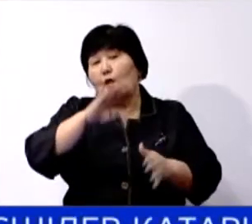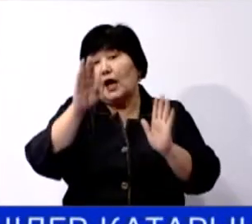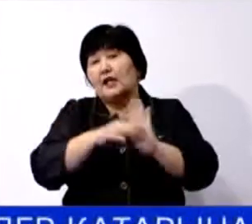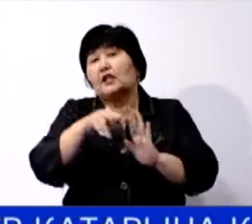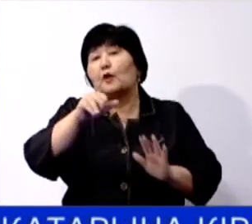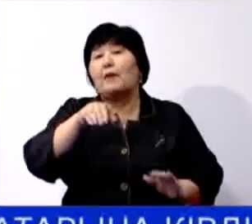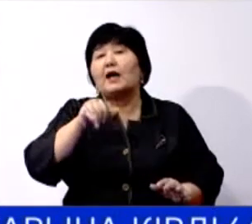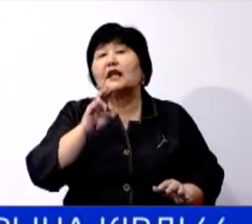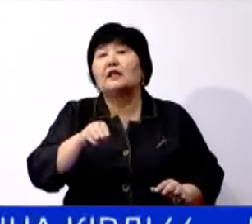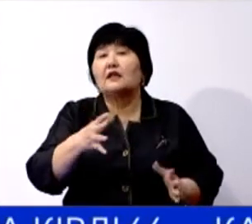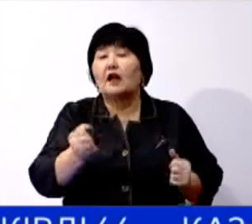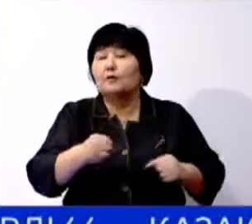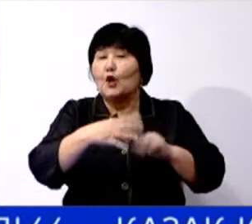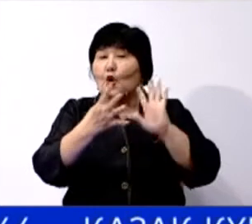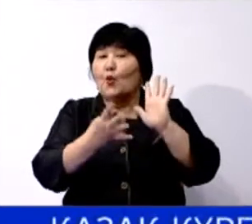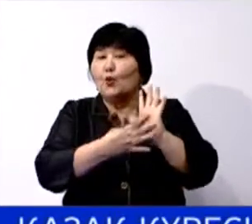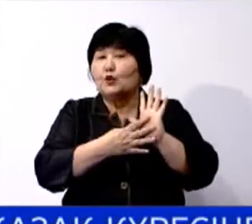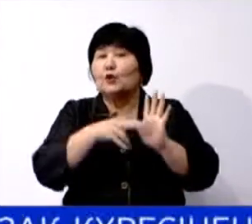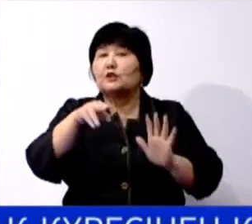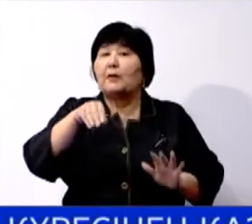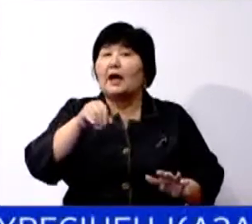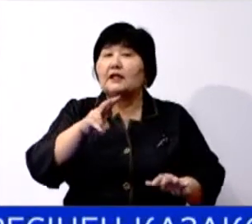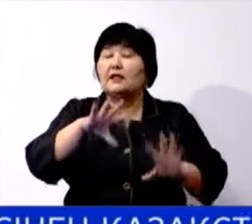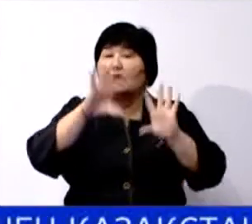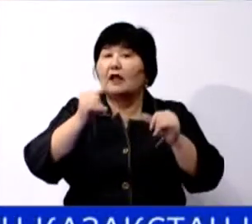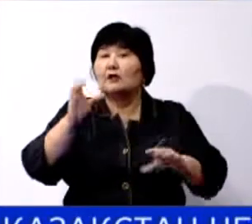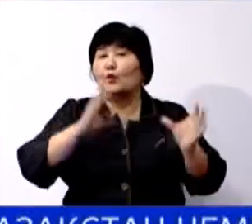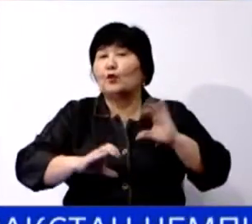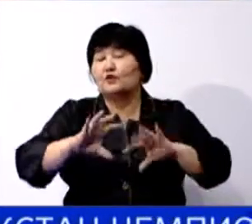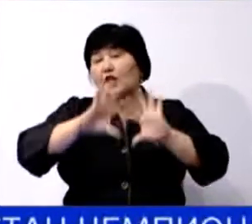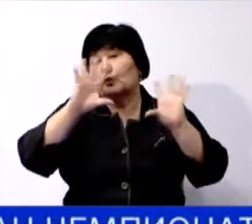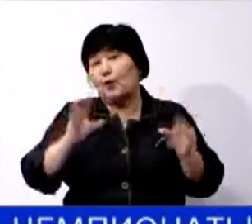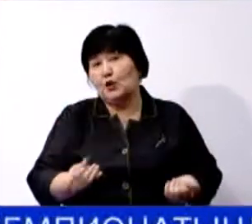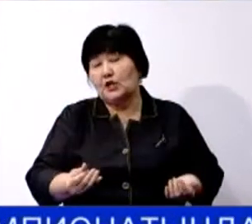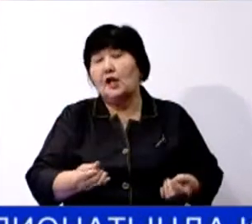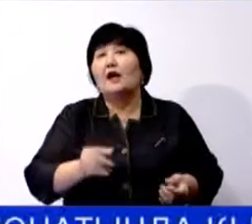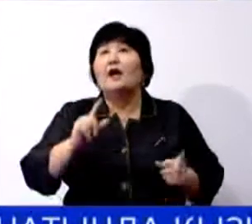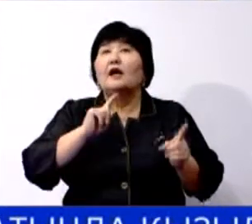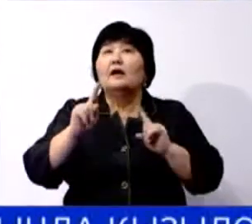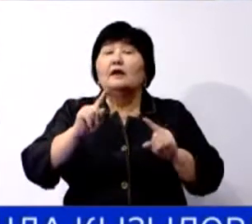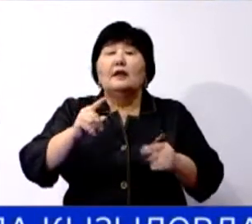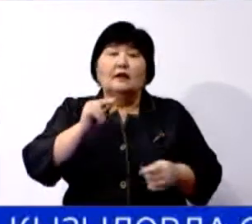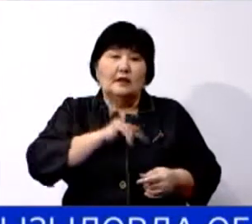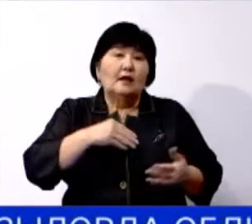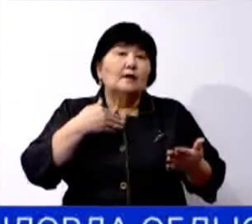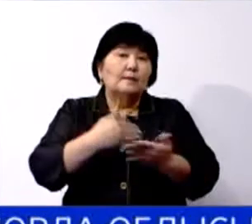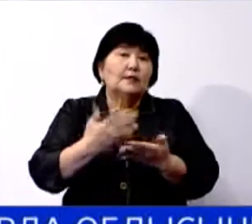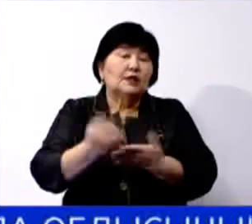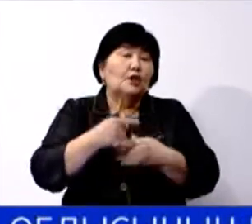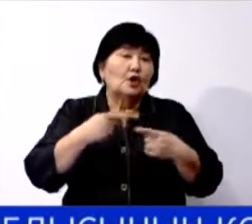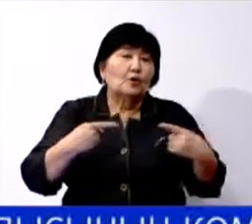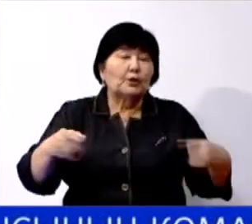патенттер алып, 19 патент алынды жалпы университет бойынша. Жиында ғылым саласында табысты еңбек етіп жүрген